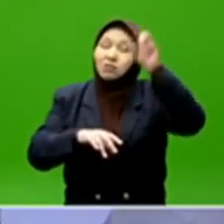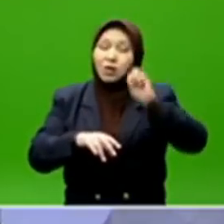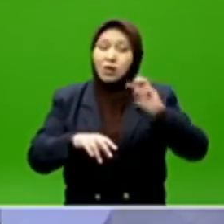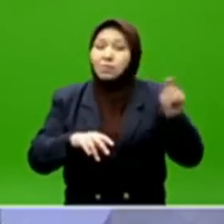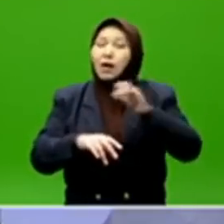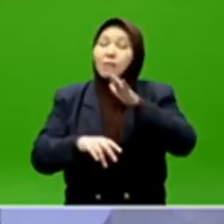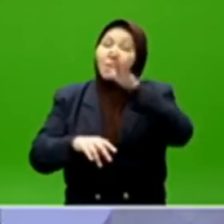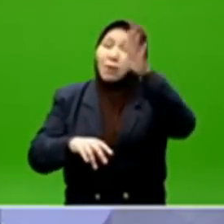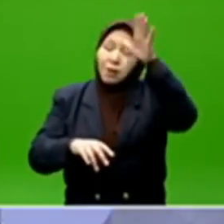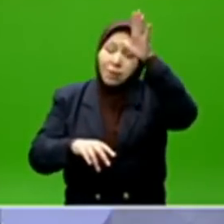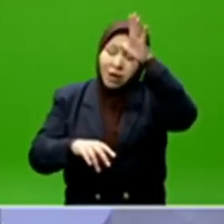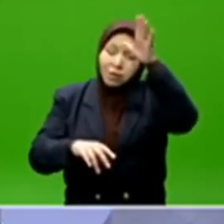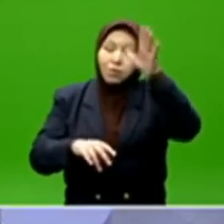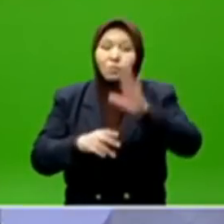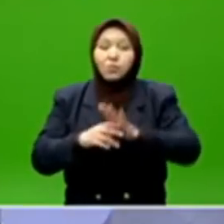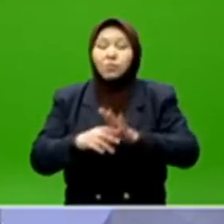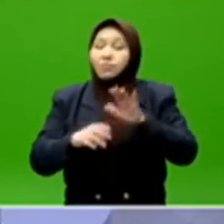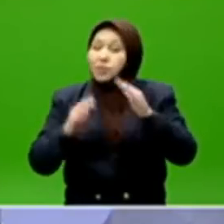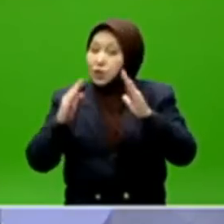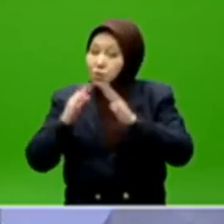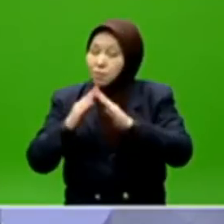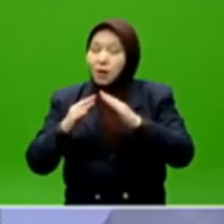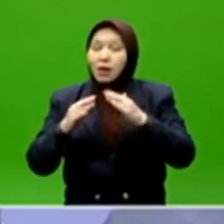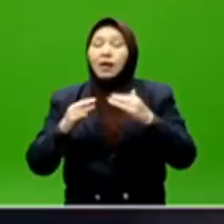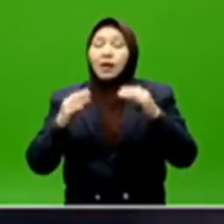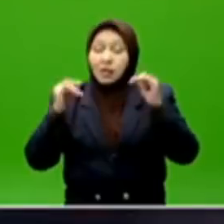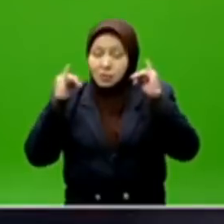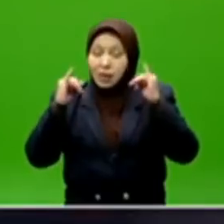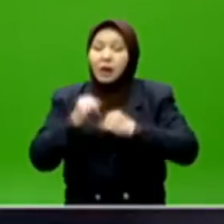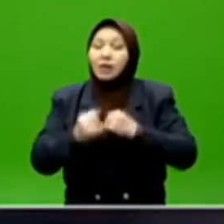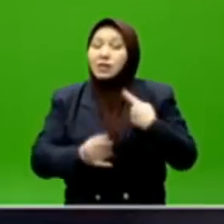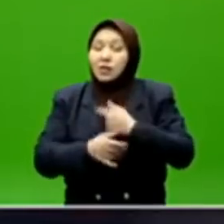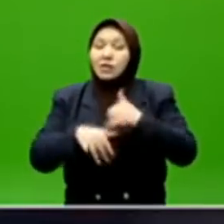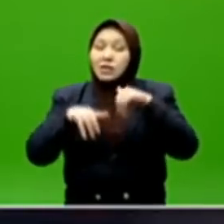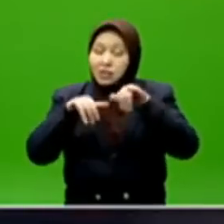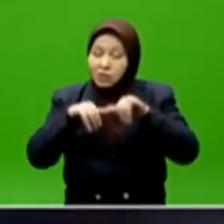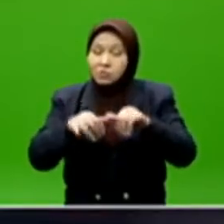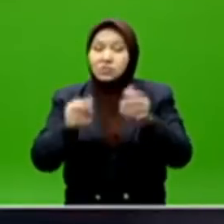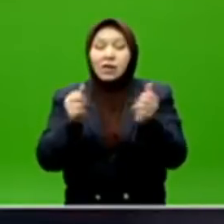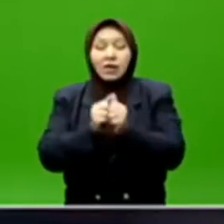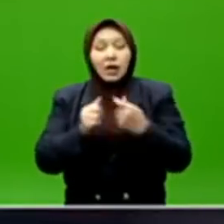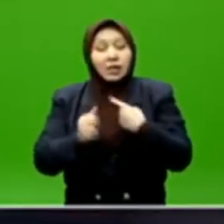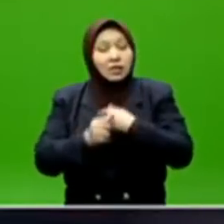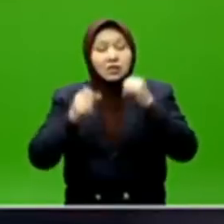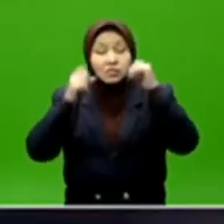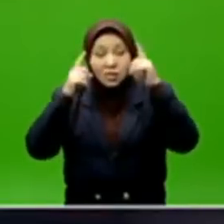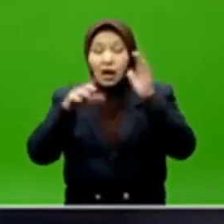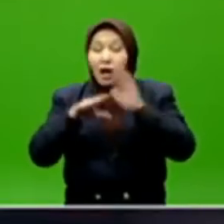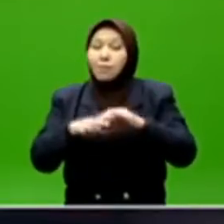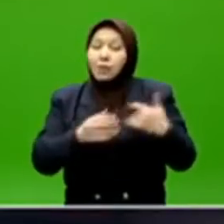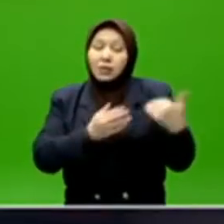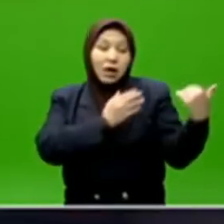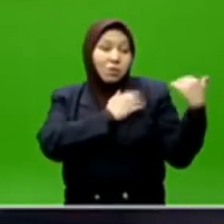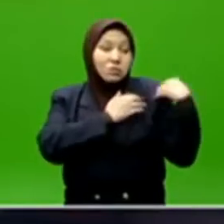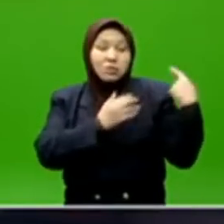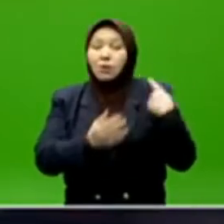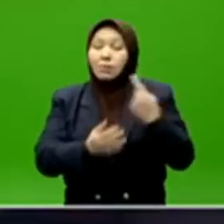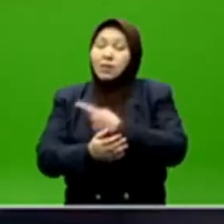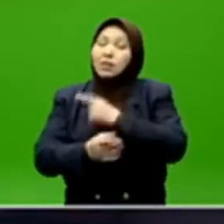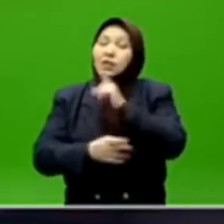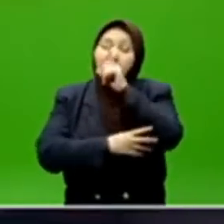ibu-ibu, ayah-ayah yang di rumah, juga ibadah kita diteruskan dengan kita sedar apakah tanggungjawab kita